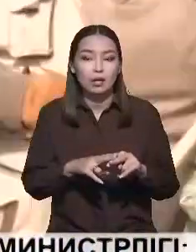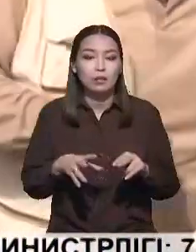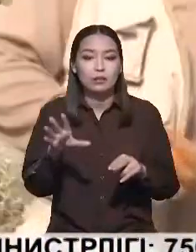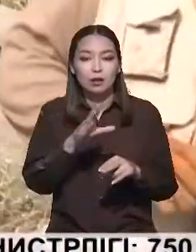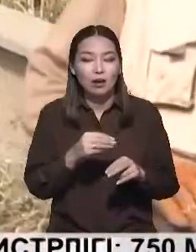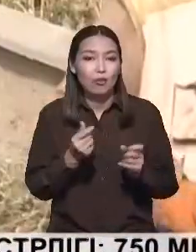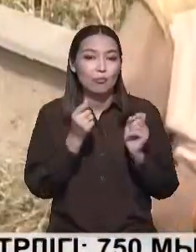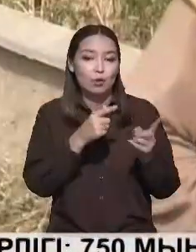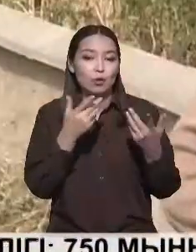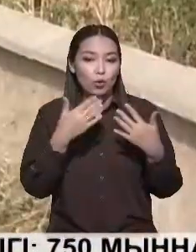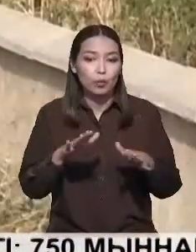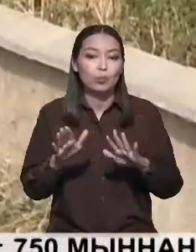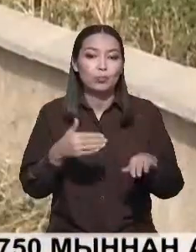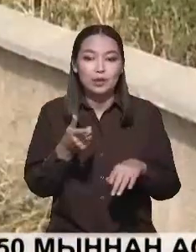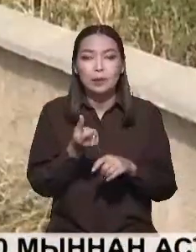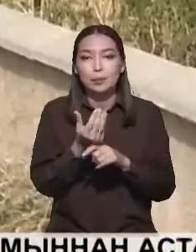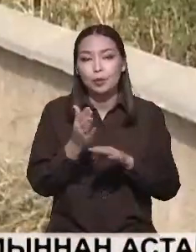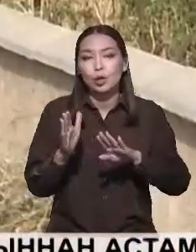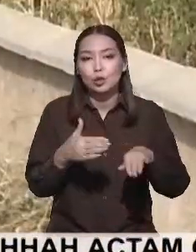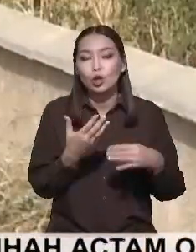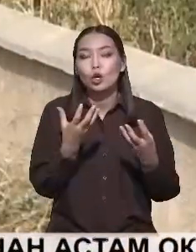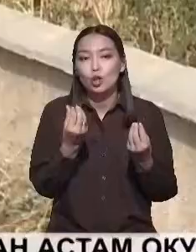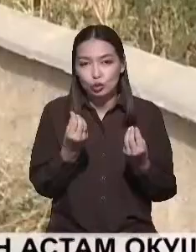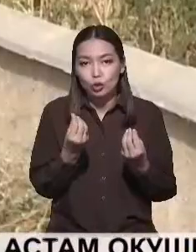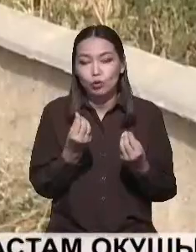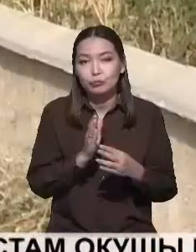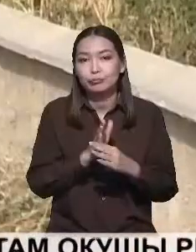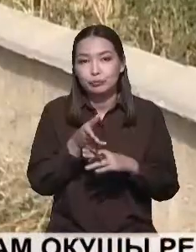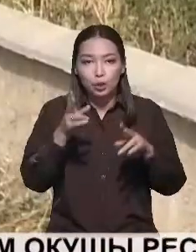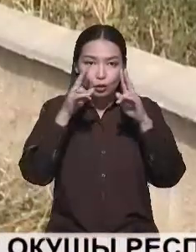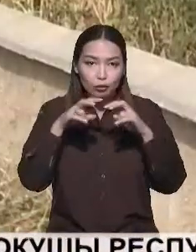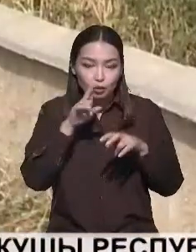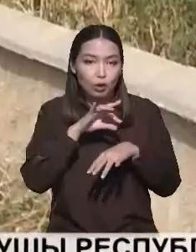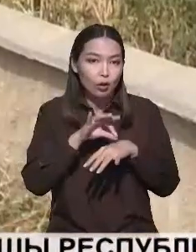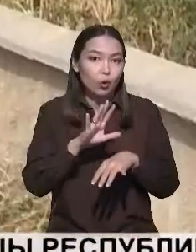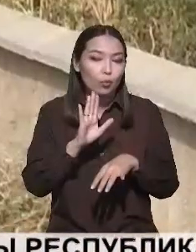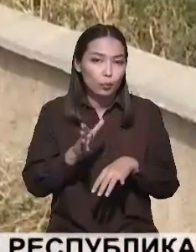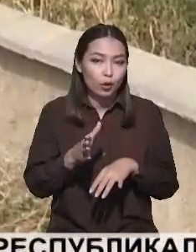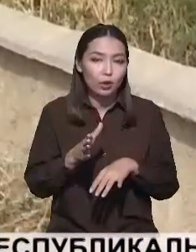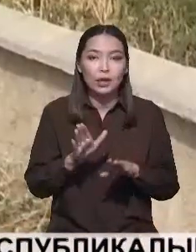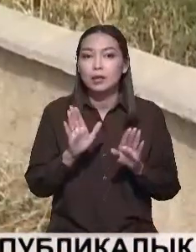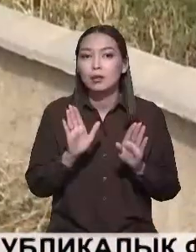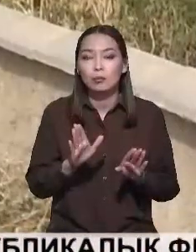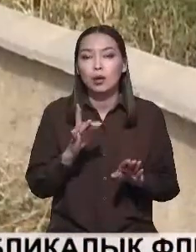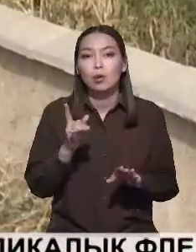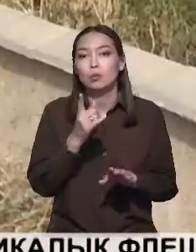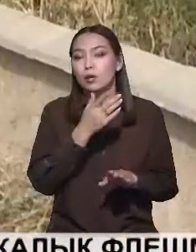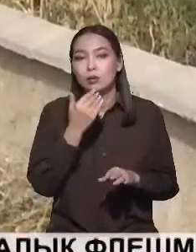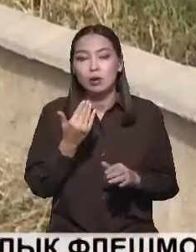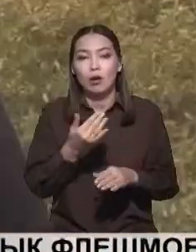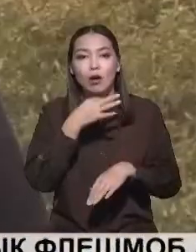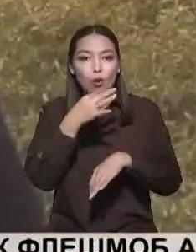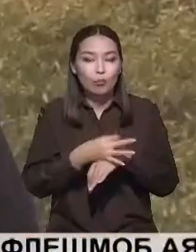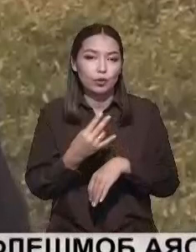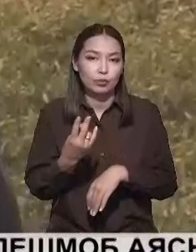шығарылғаннан кейін бұл жерде бірнеше күннен кейін тағы да бақылау жұмыстары да жүргізіледі. Тек қана ойымыз көз бояушылық болмау ғой